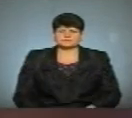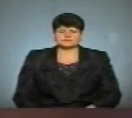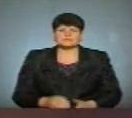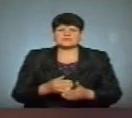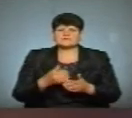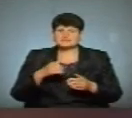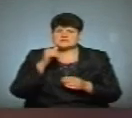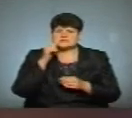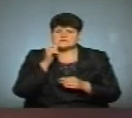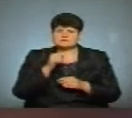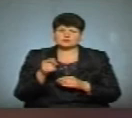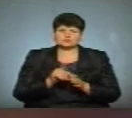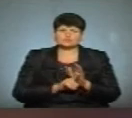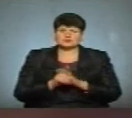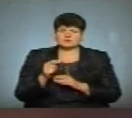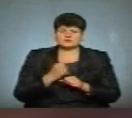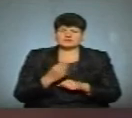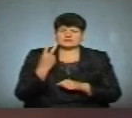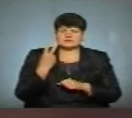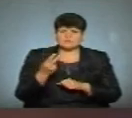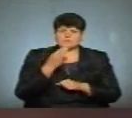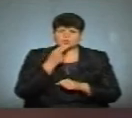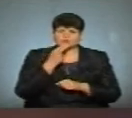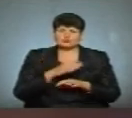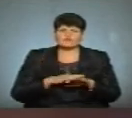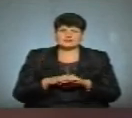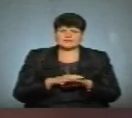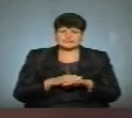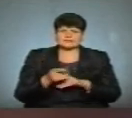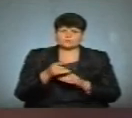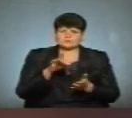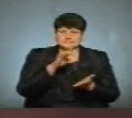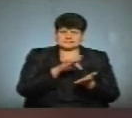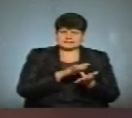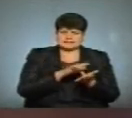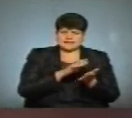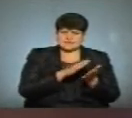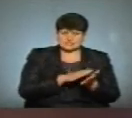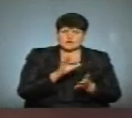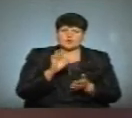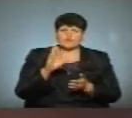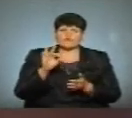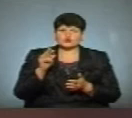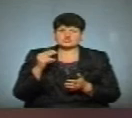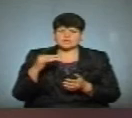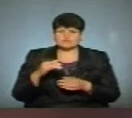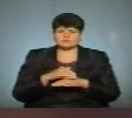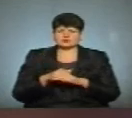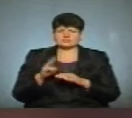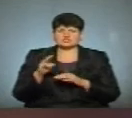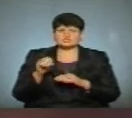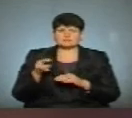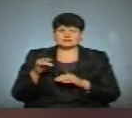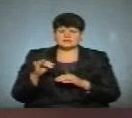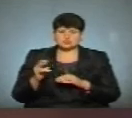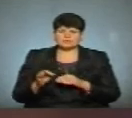Відзавтра в Тернополі запрацюють два продуктові ринки – Тернопільський центральний ринок і овочевий ринок на вулиці Шептицького. Про це повідомив